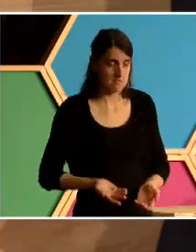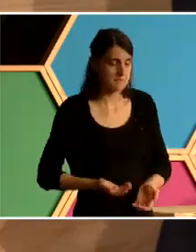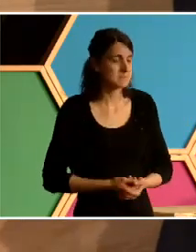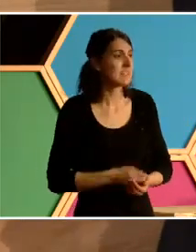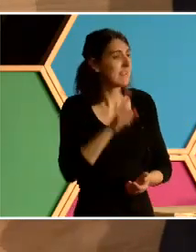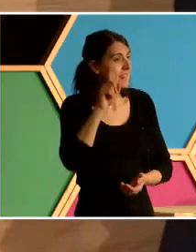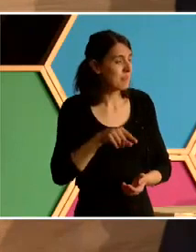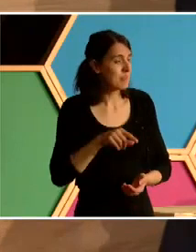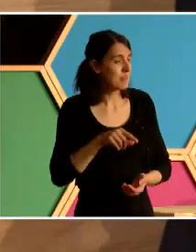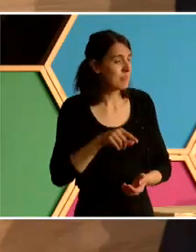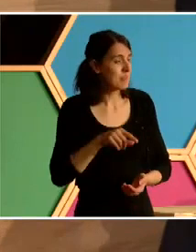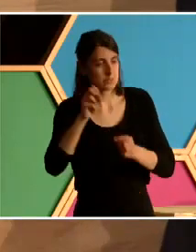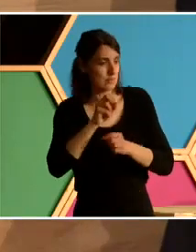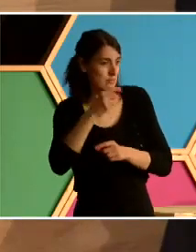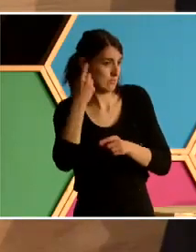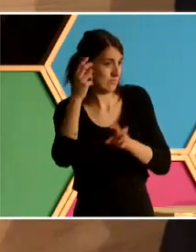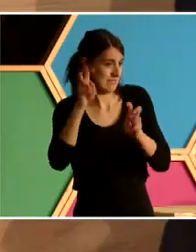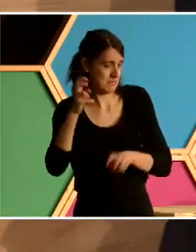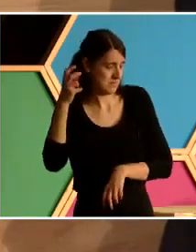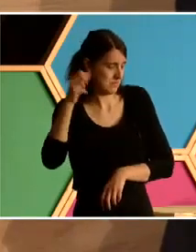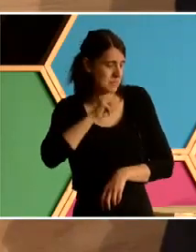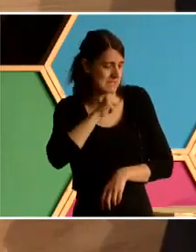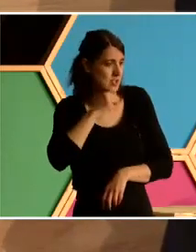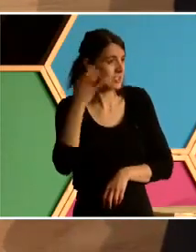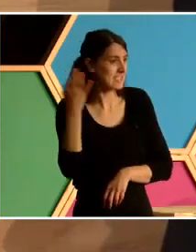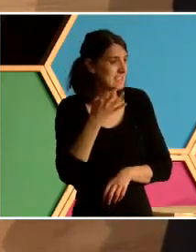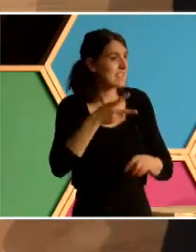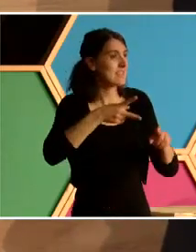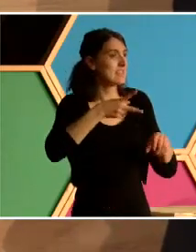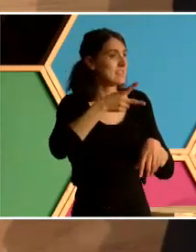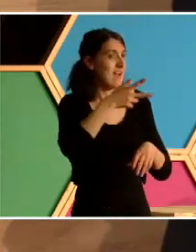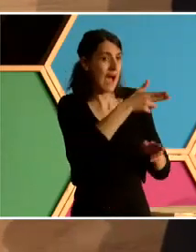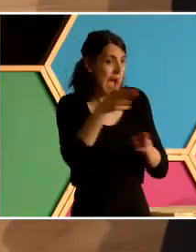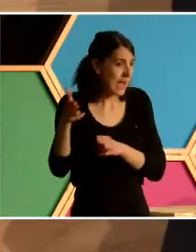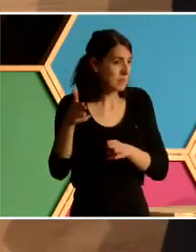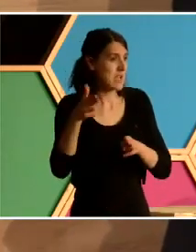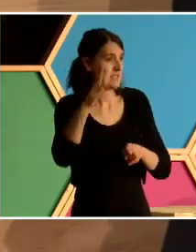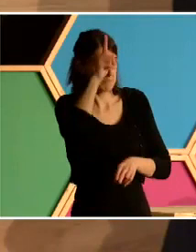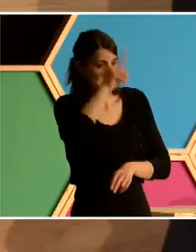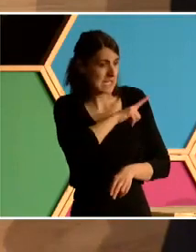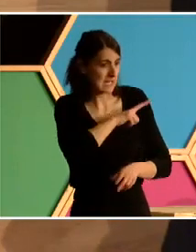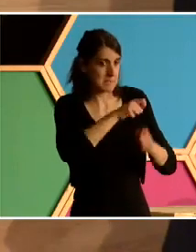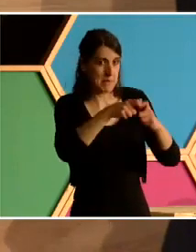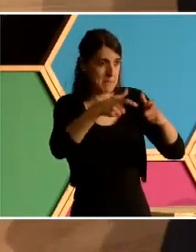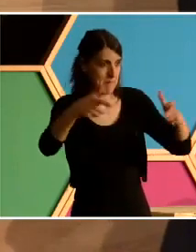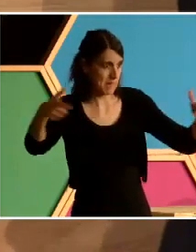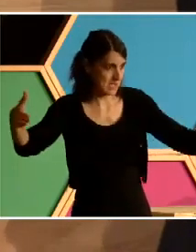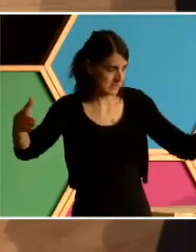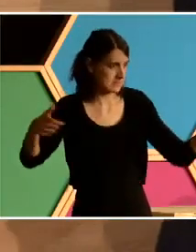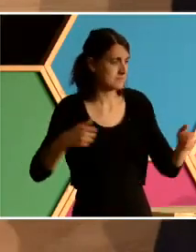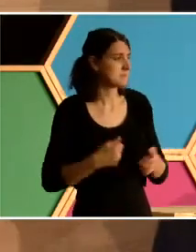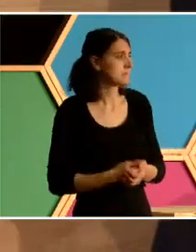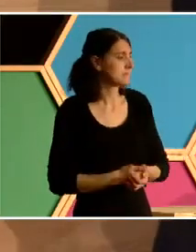Doncs aquesta dosi d'armamentisme, de militarització, que constantment ens està envaint a tot arreu.